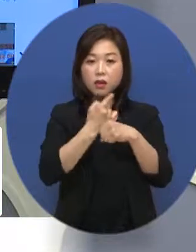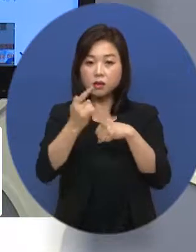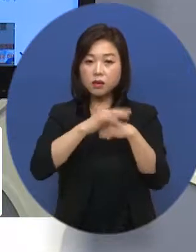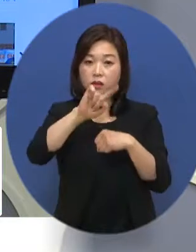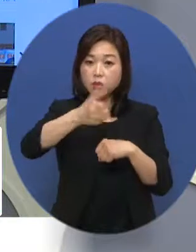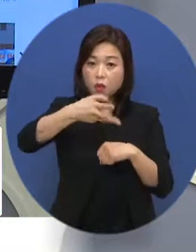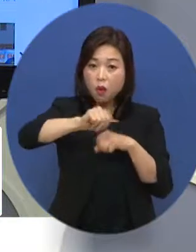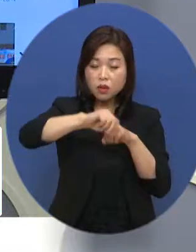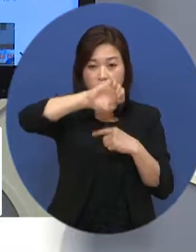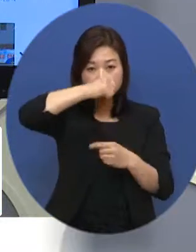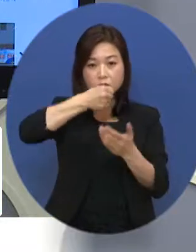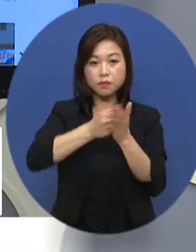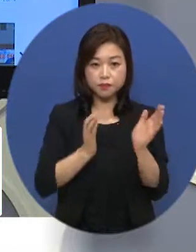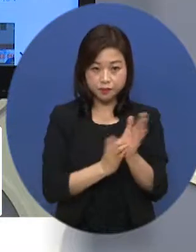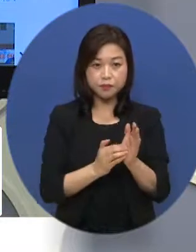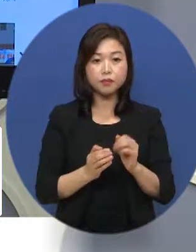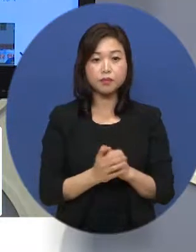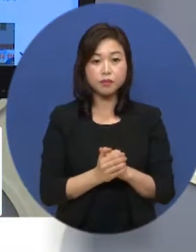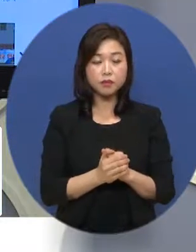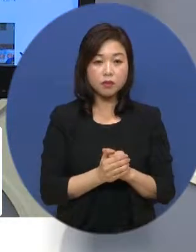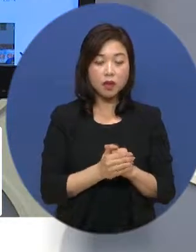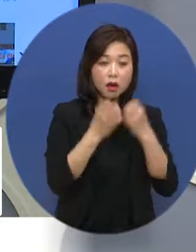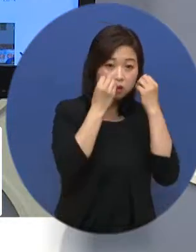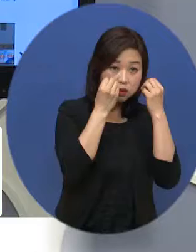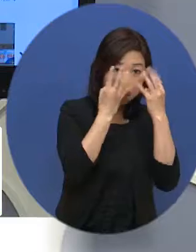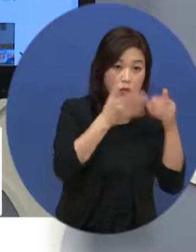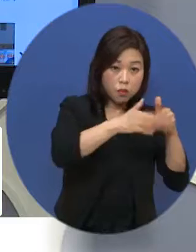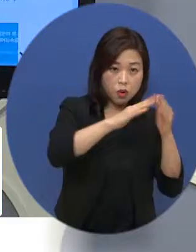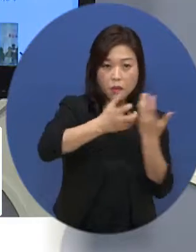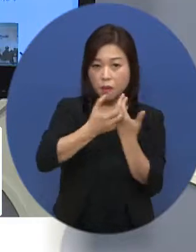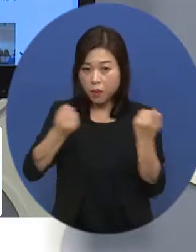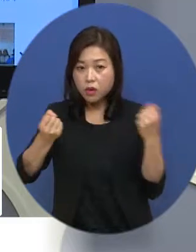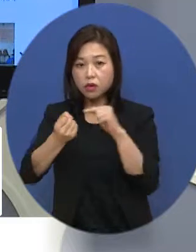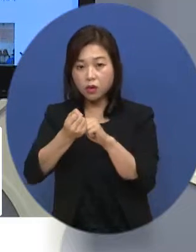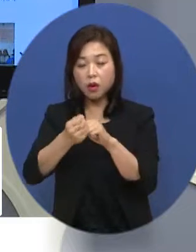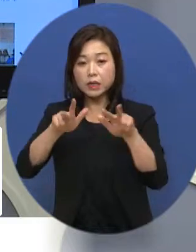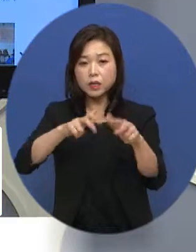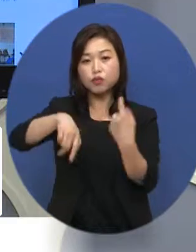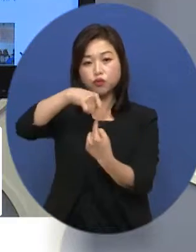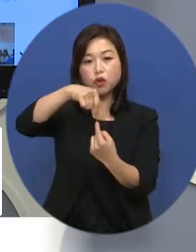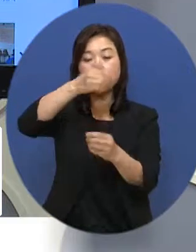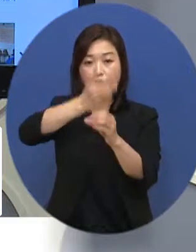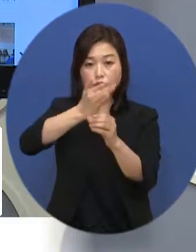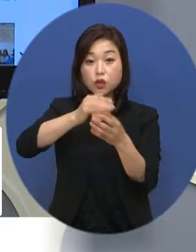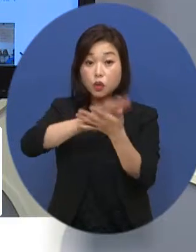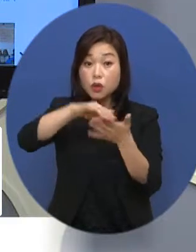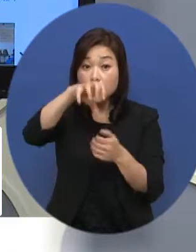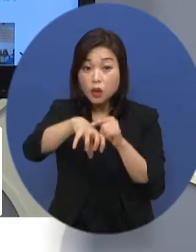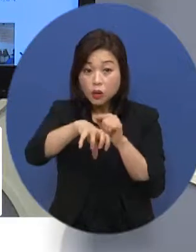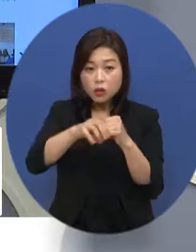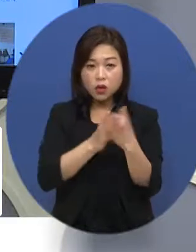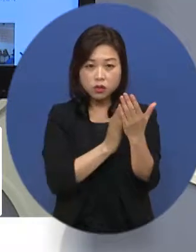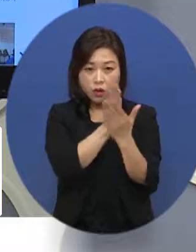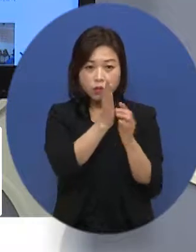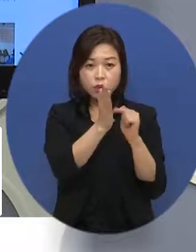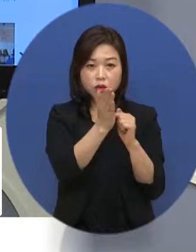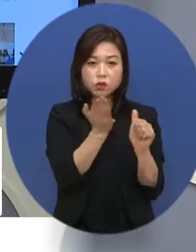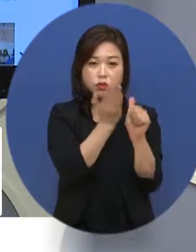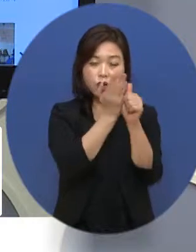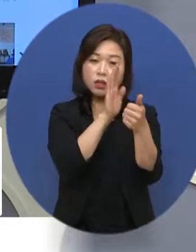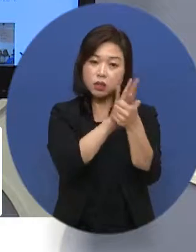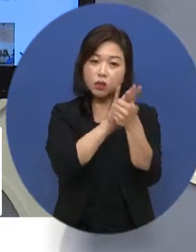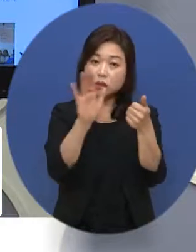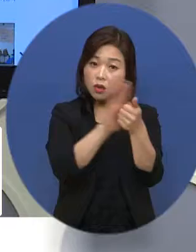배정한 상태입니다 신설과 별도로 경기도는 현재 운영중인 아이사랑 놀이터에 전문적인 육아 지원